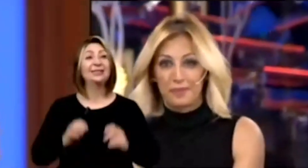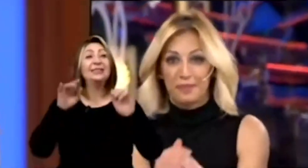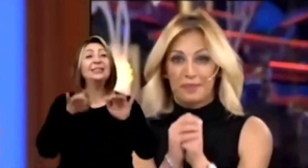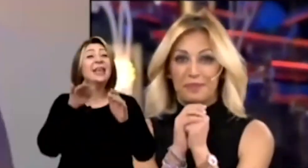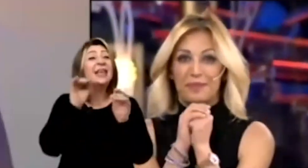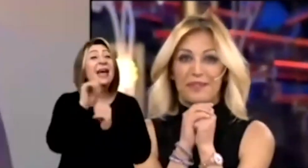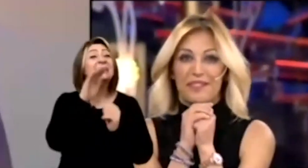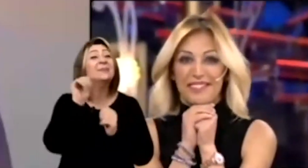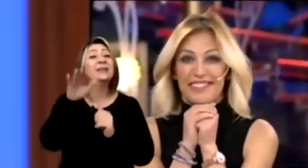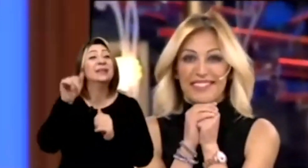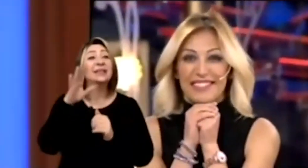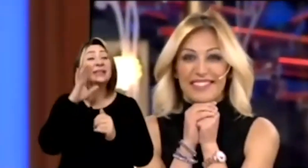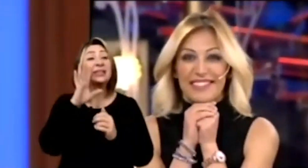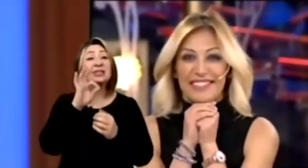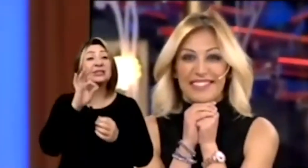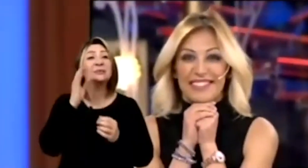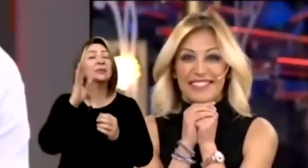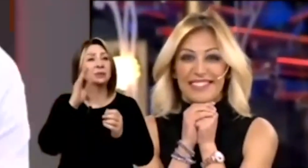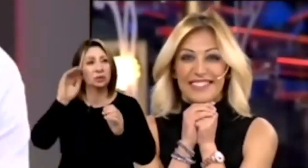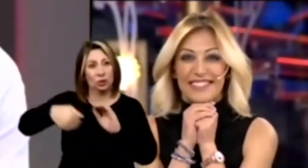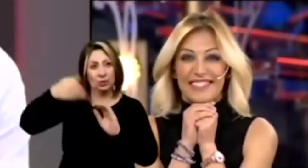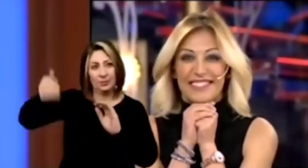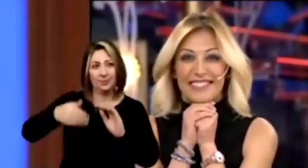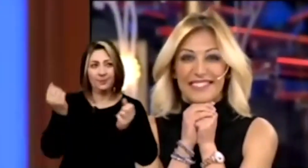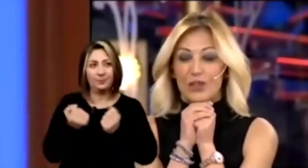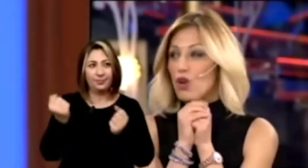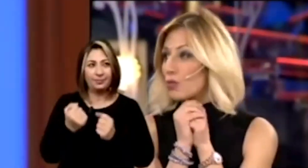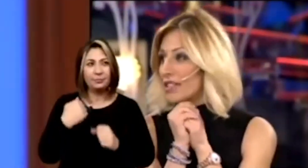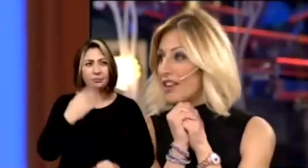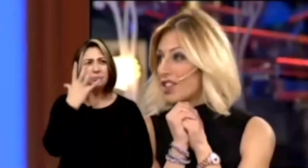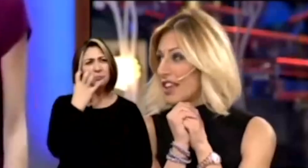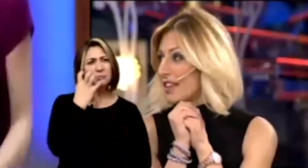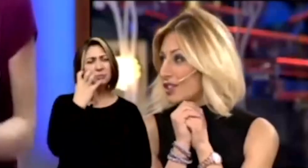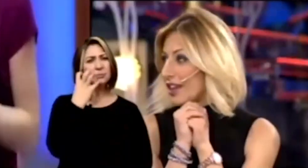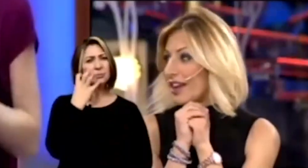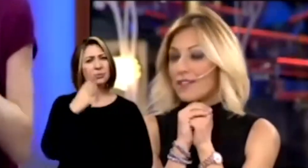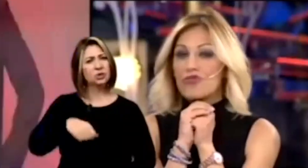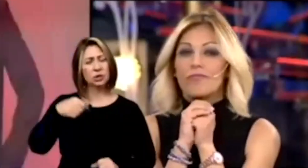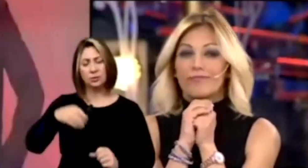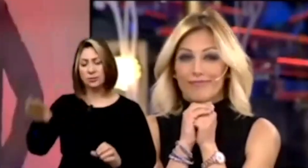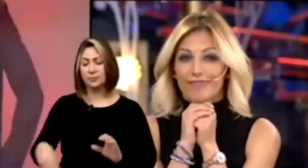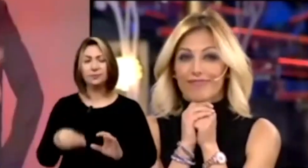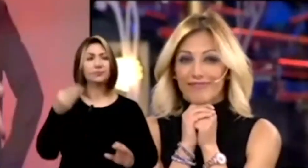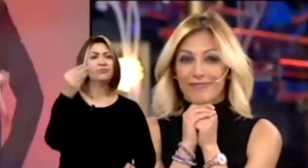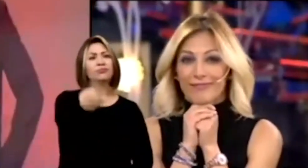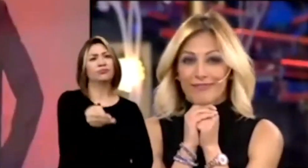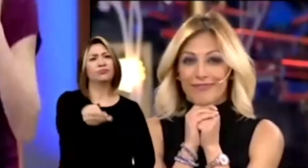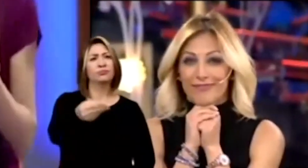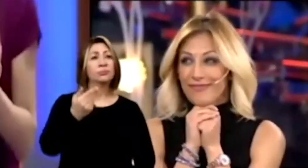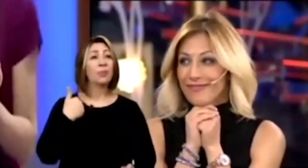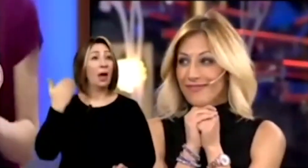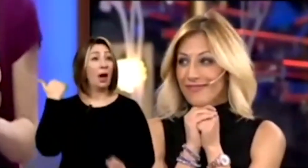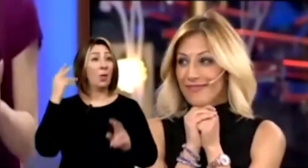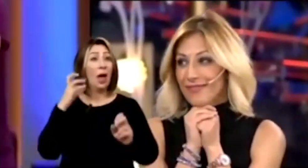Yazmadığı kişi kalmamış. Sonra gittim, çıktılarını almaya gittim. Arabayı sürüyor. Benim surat bir karış. Çantadan çıkardım. Şılak hemen önüne